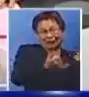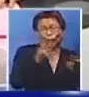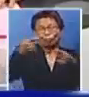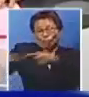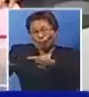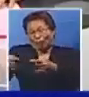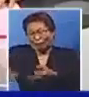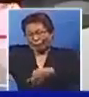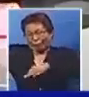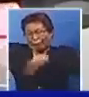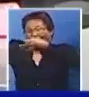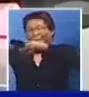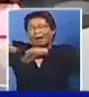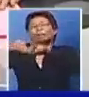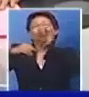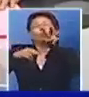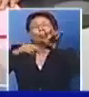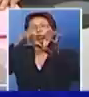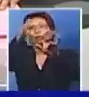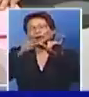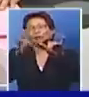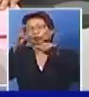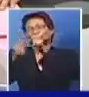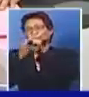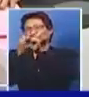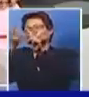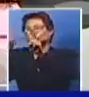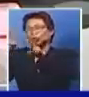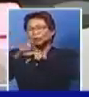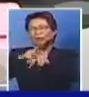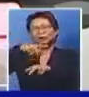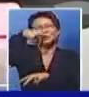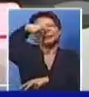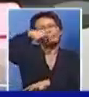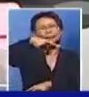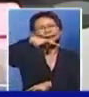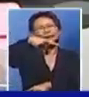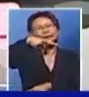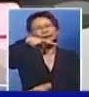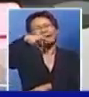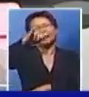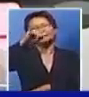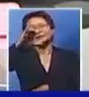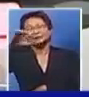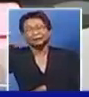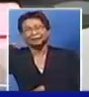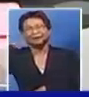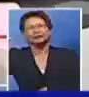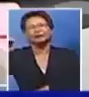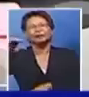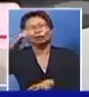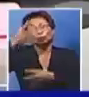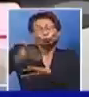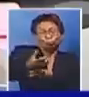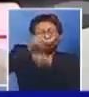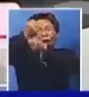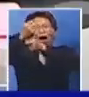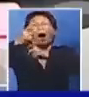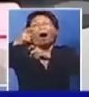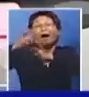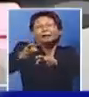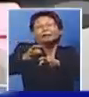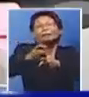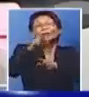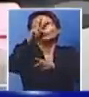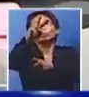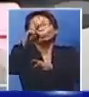akhir akan diadakan pada 26 Julai 2017 di Pusat Konvensyen Antarabangsa Putrajaya PICC bagi merebut hadiah utama